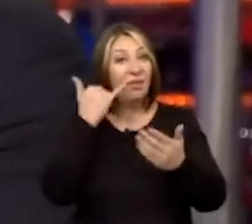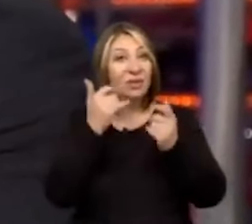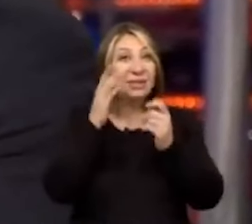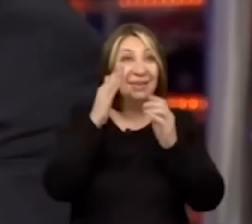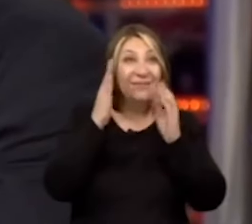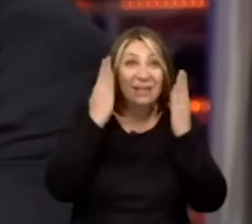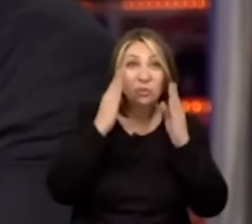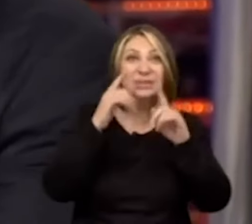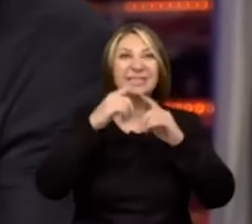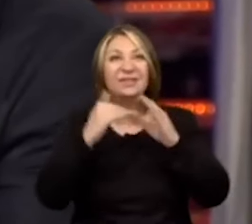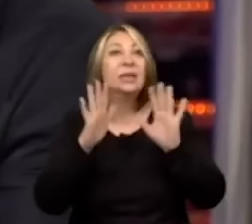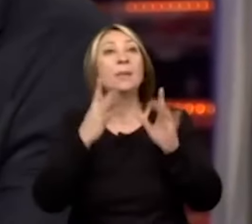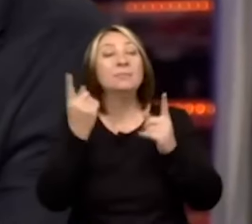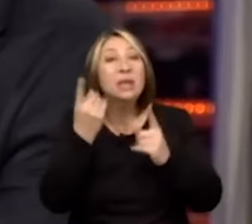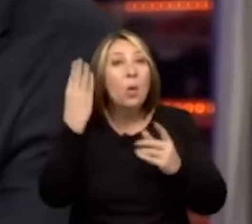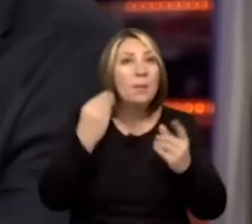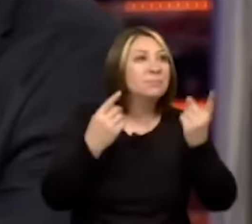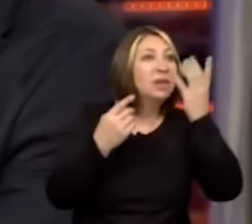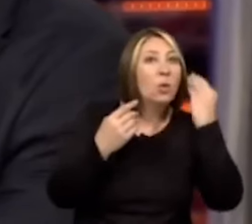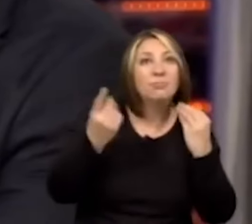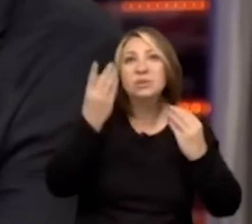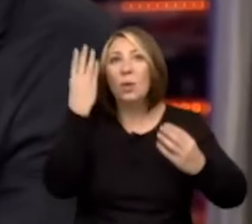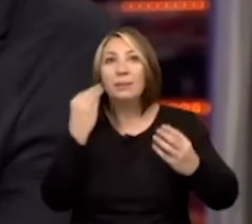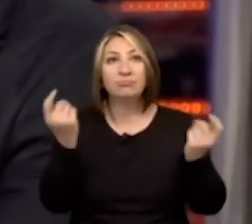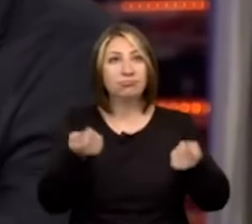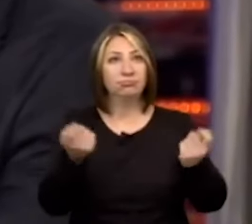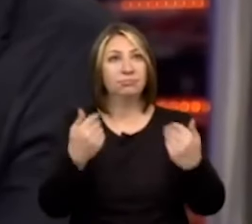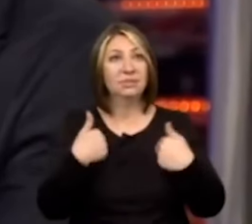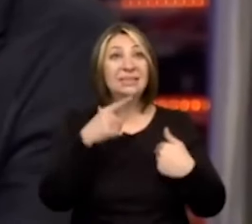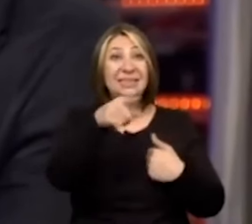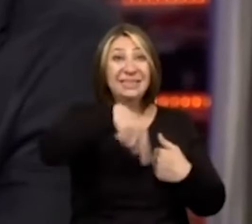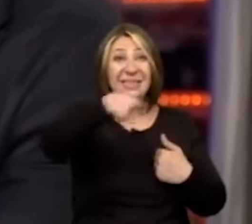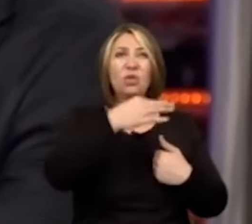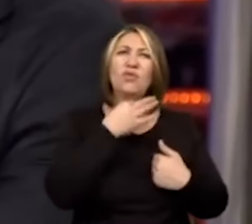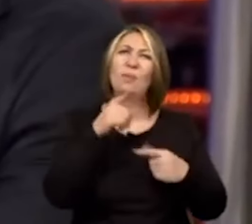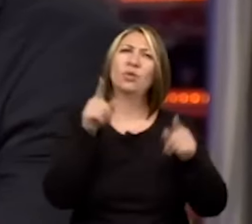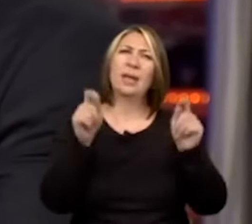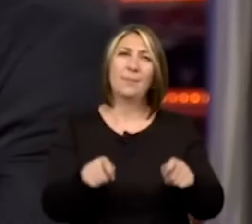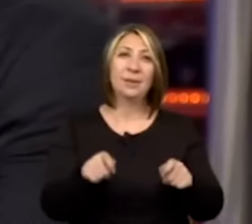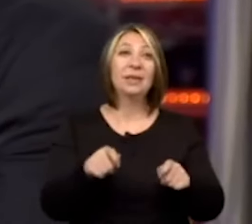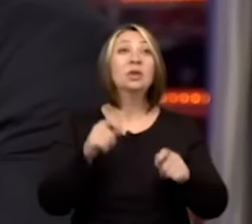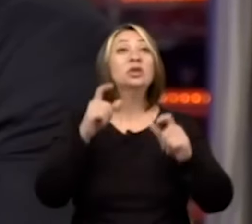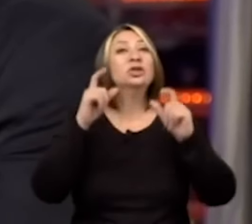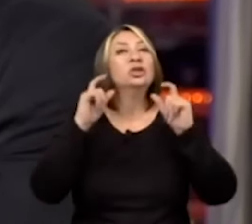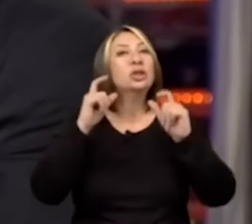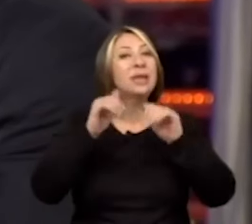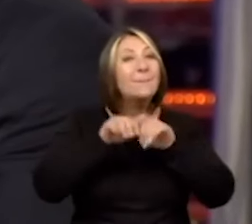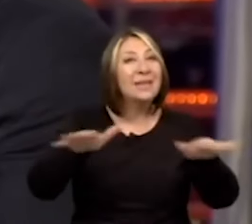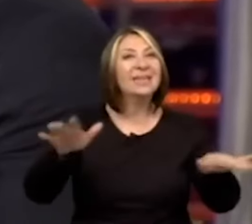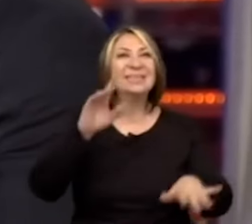Facebook, Twitter'da değildim. Hep bir şeyler daha öğreneyim çabası içerisindeydim. Siz de lütfen bunu yapın. Sosyal medyayı